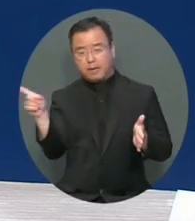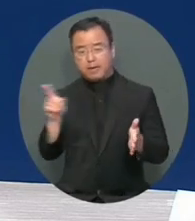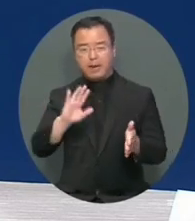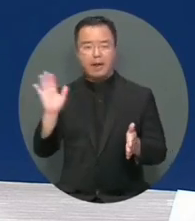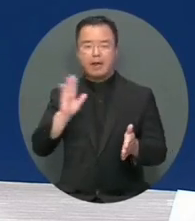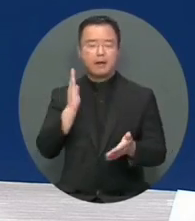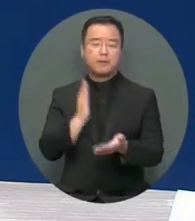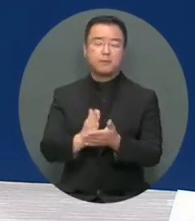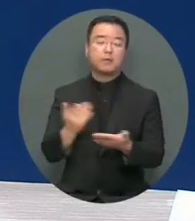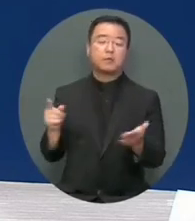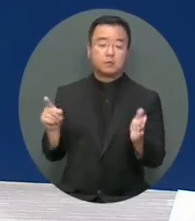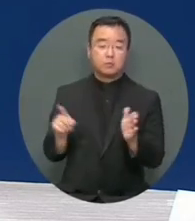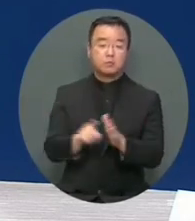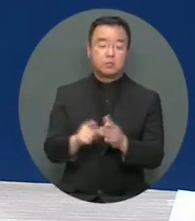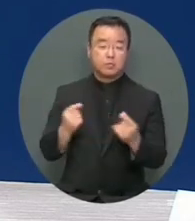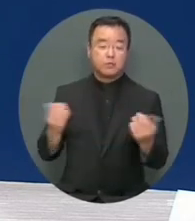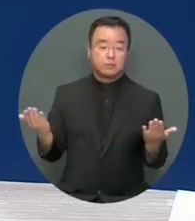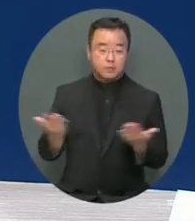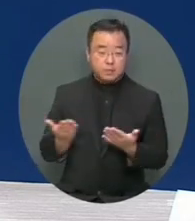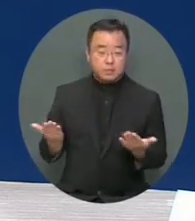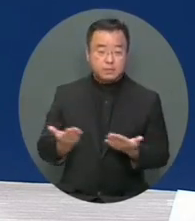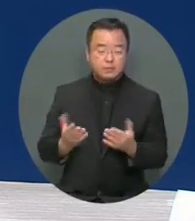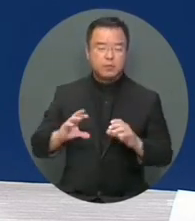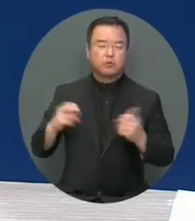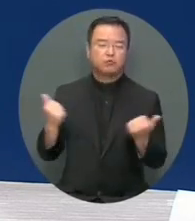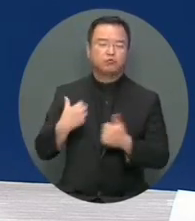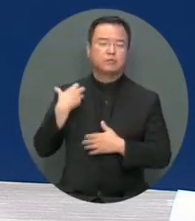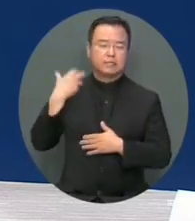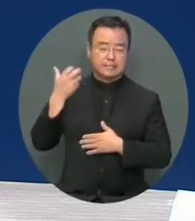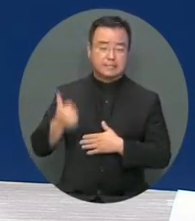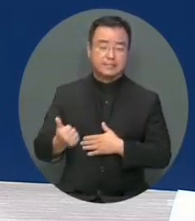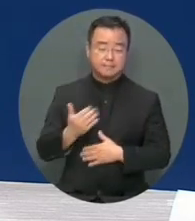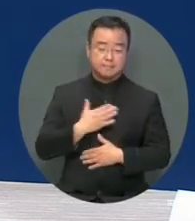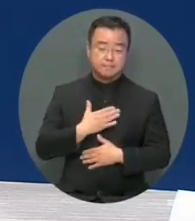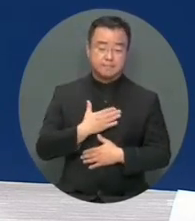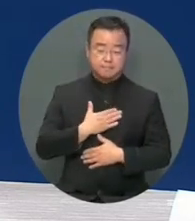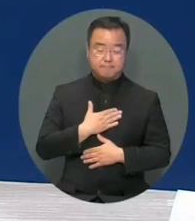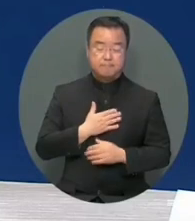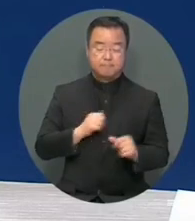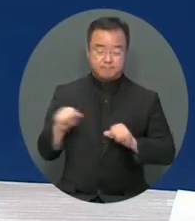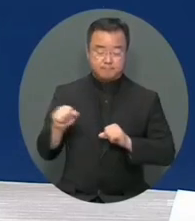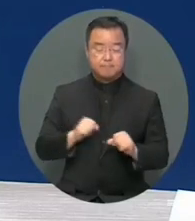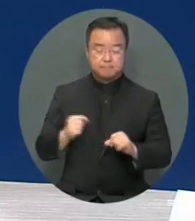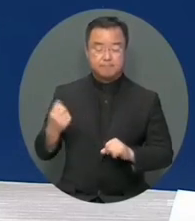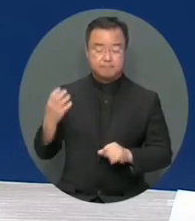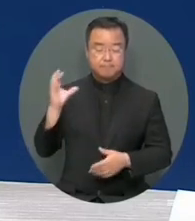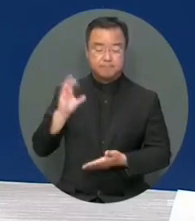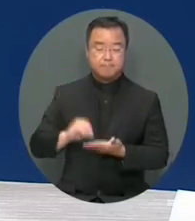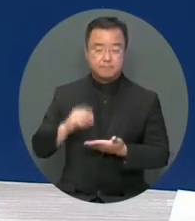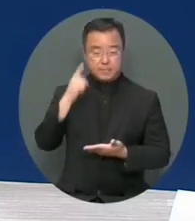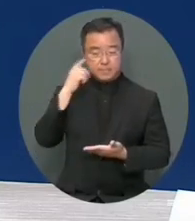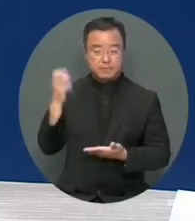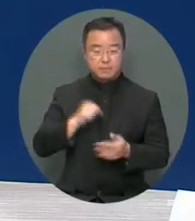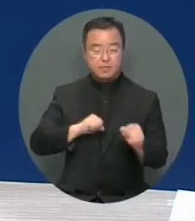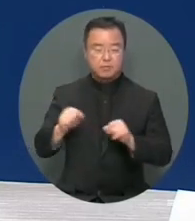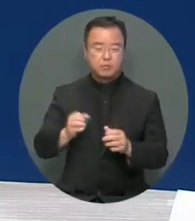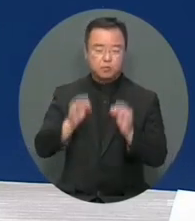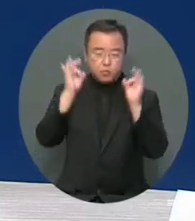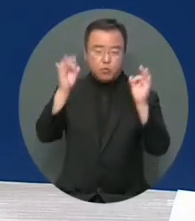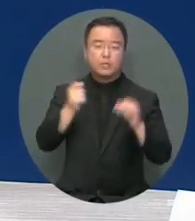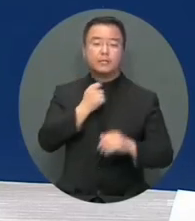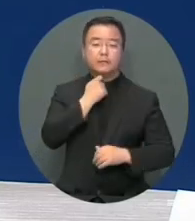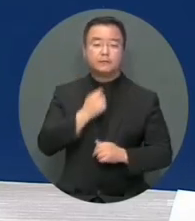것이 국회의 의장으로서 해야 할 그런 과제라고 생각하고 그런 노력을 하겠습니다. 이런